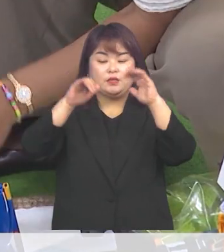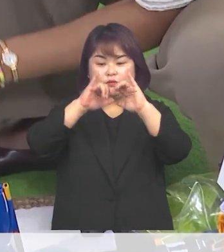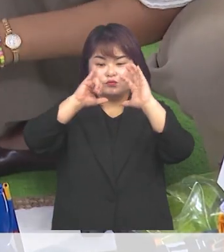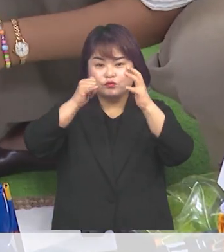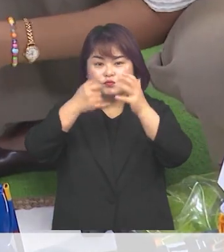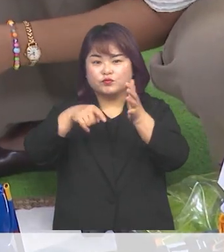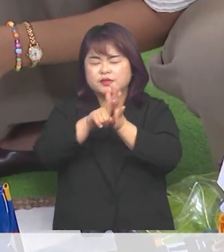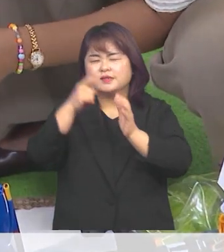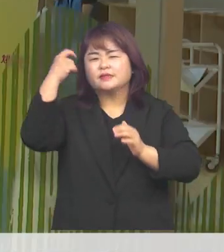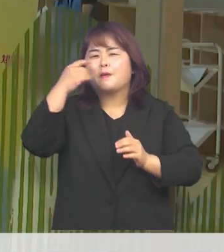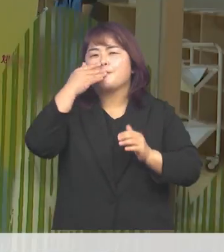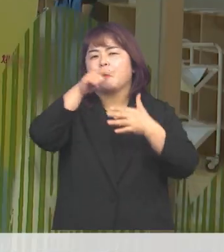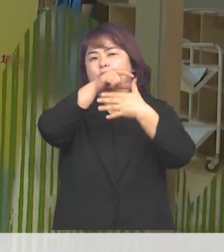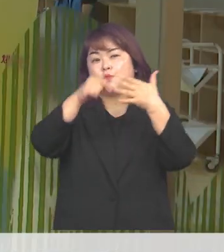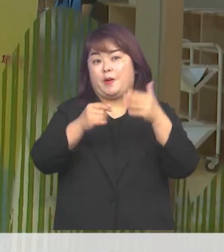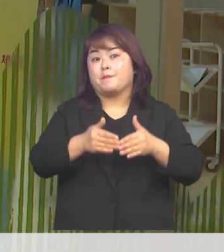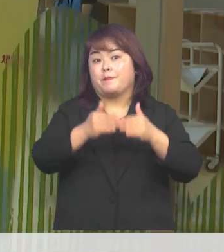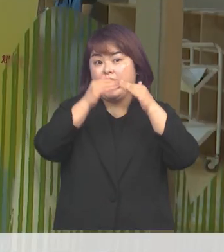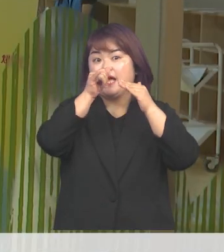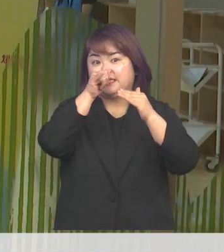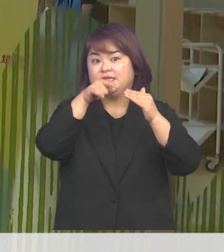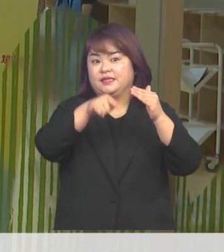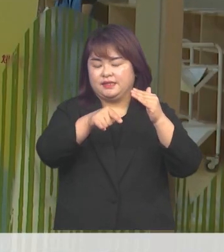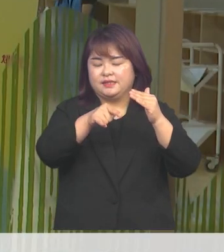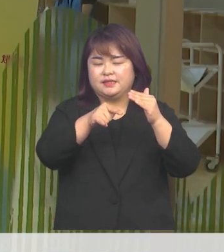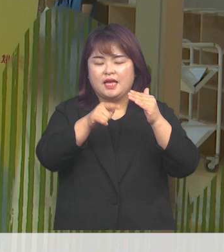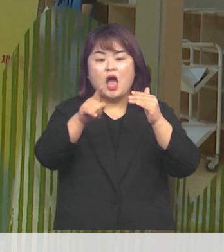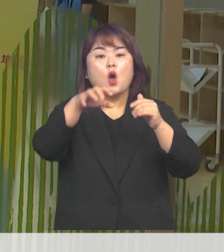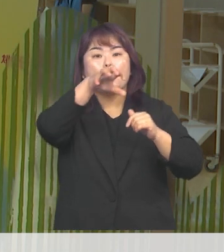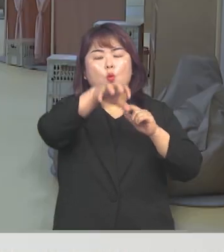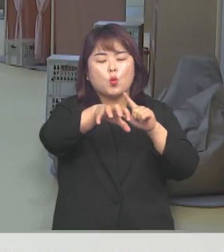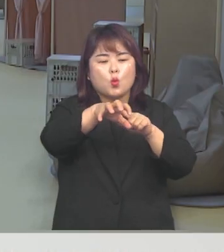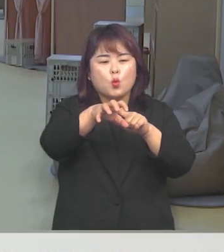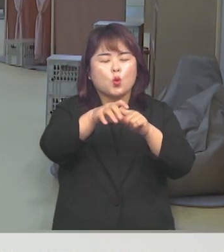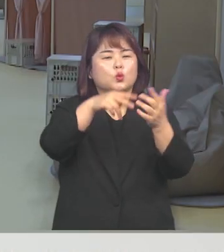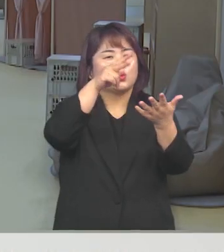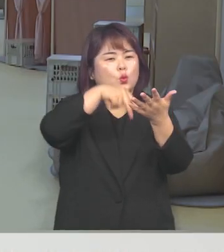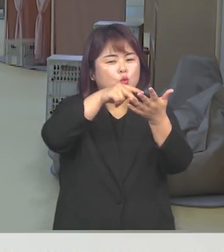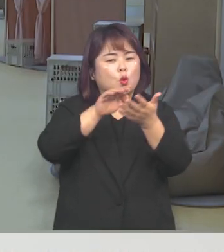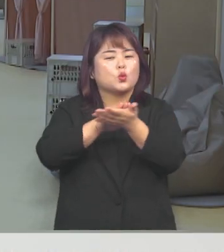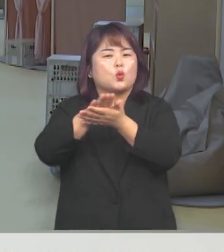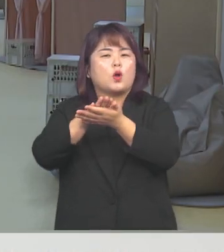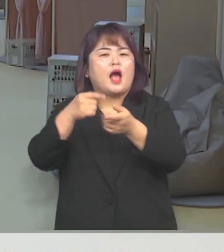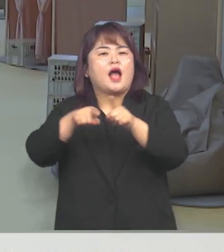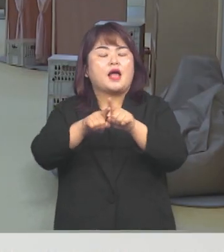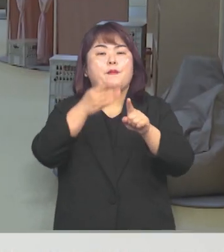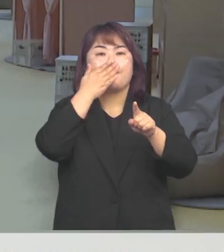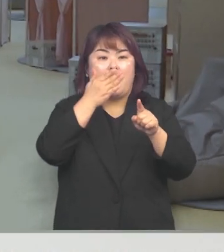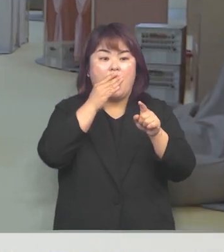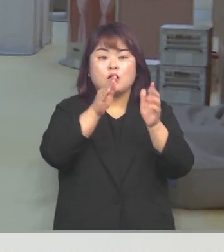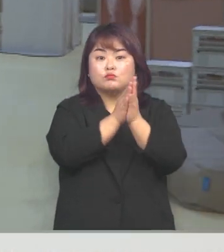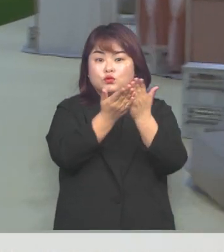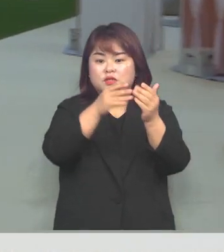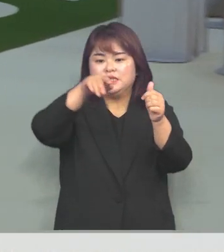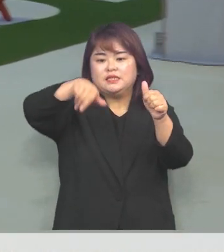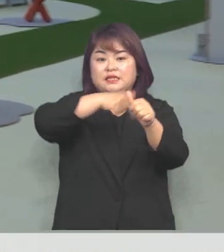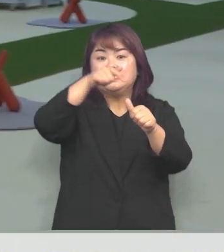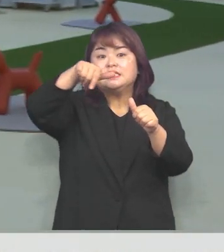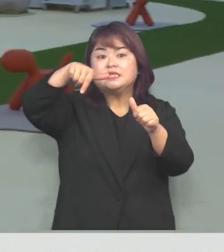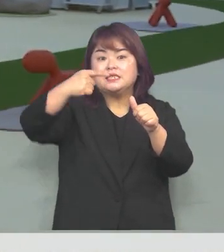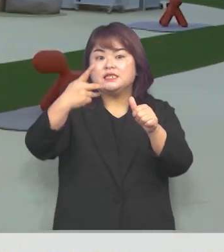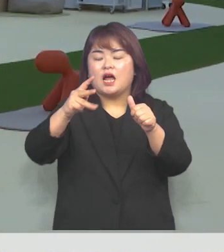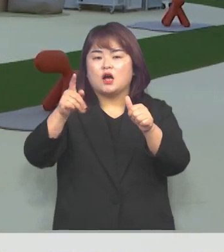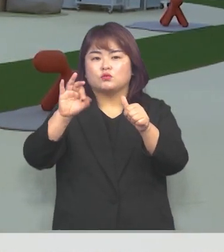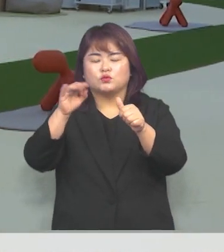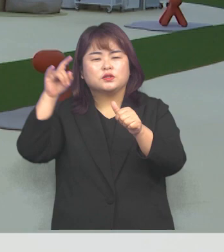프로그램들이 마련됐습니다. 한편 용인 어린이 상상의 숲에는 독서와 놀이를 한 번에 할 수 있는 북그라운드,